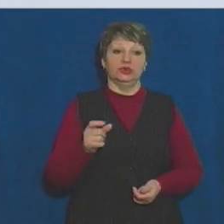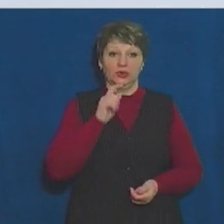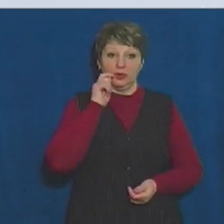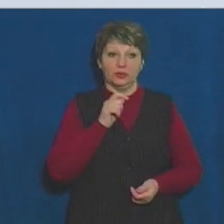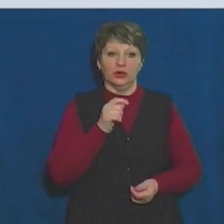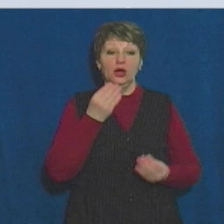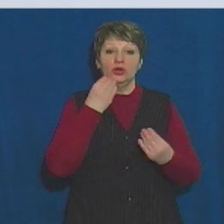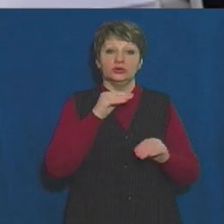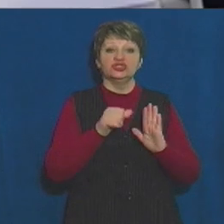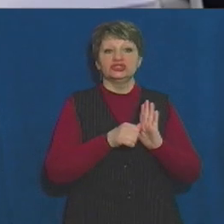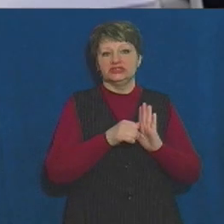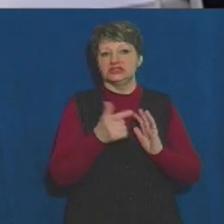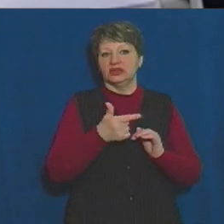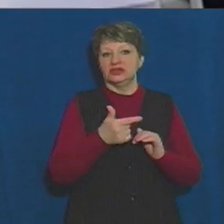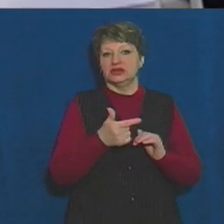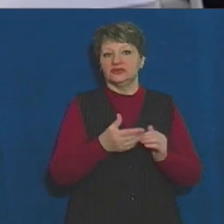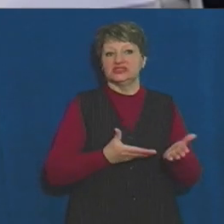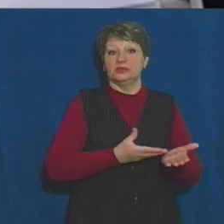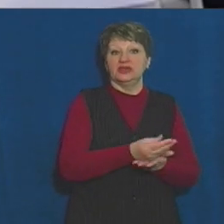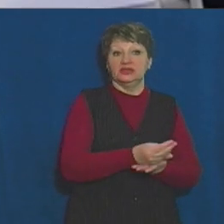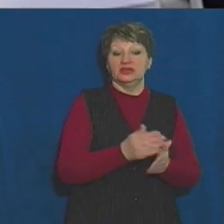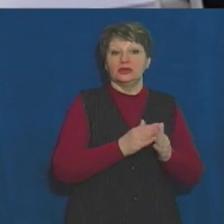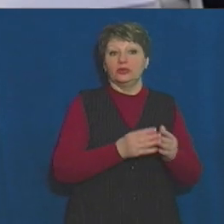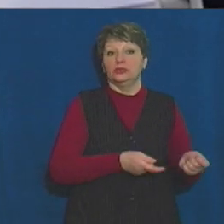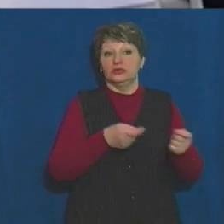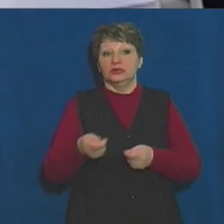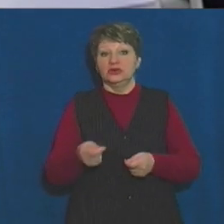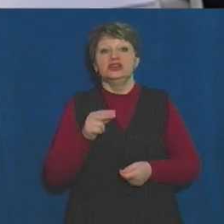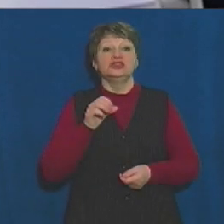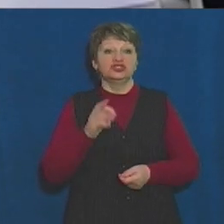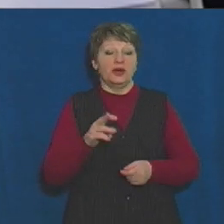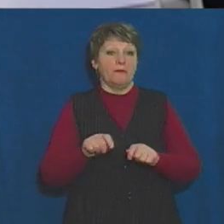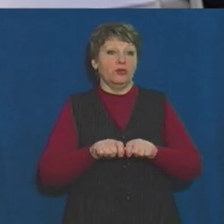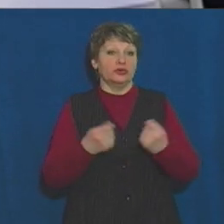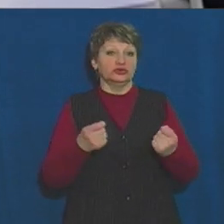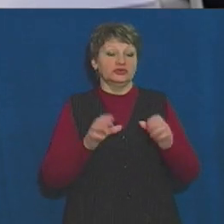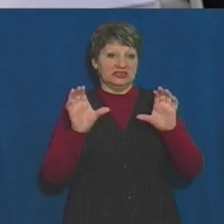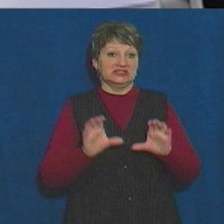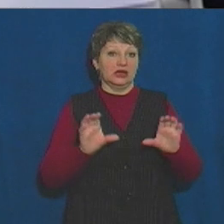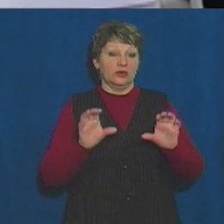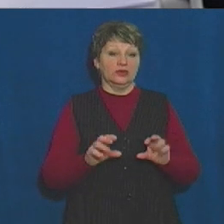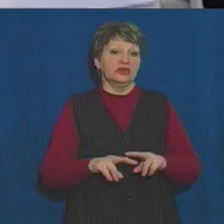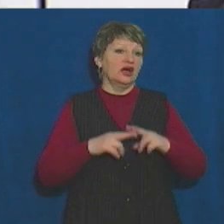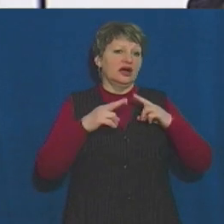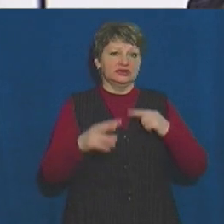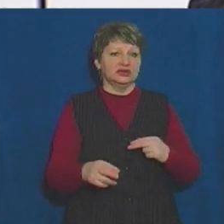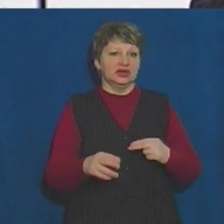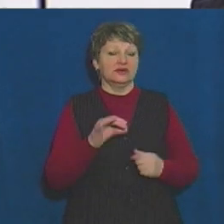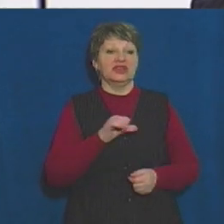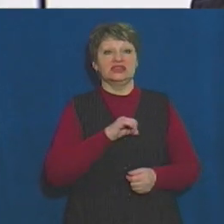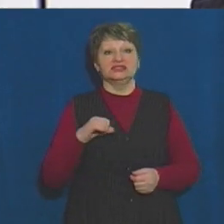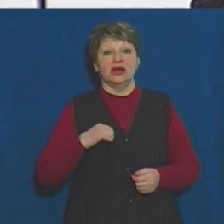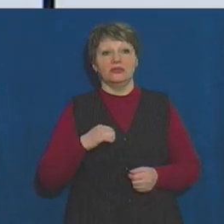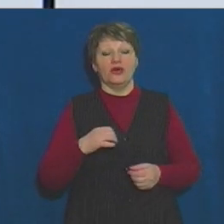60 гривень за ту ялинку і взяти її привезти додому, чим не йти і порушувати закон. Так само і з вирубками, які ви говорите, самовільними.